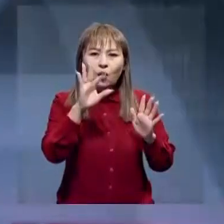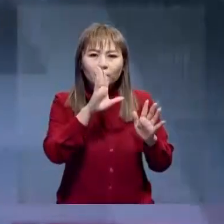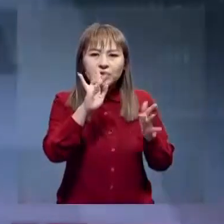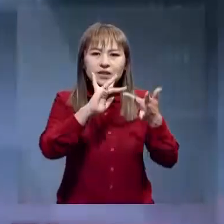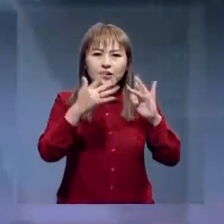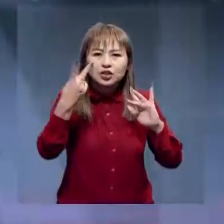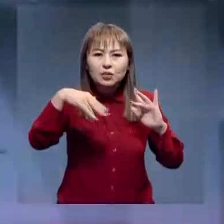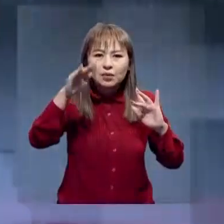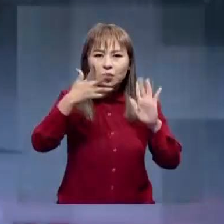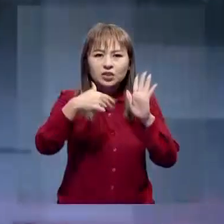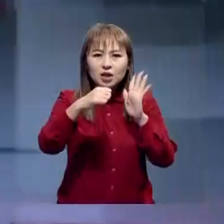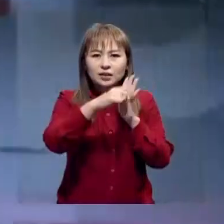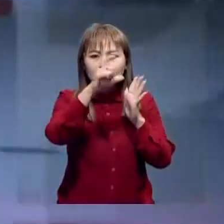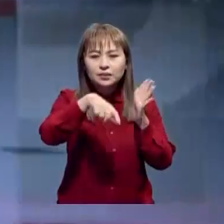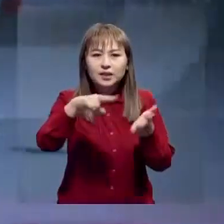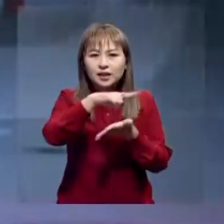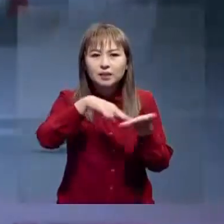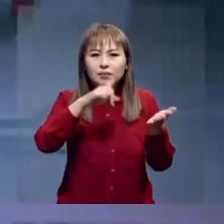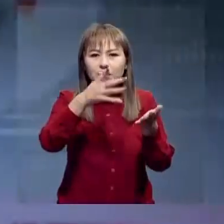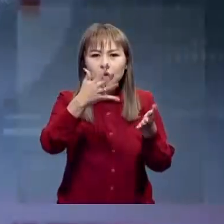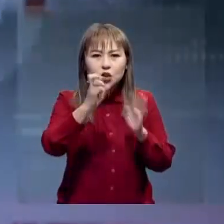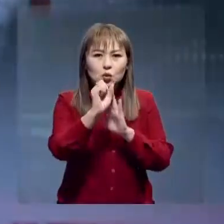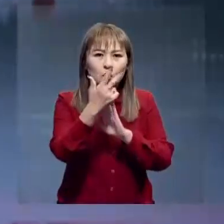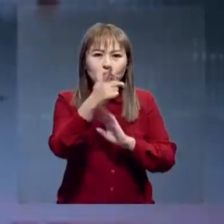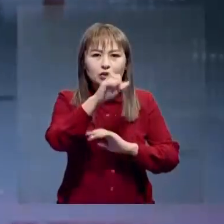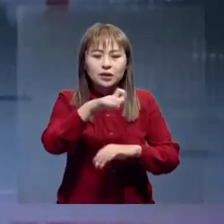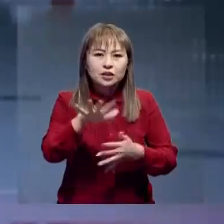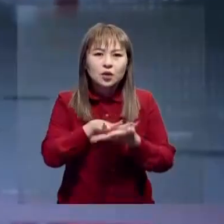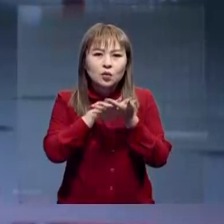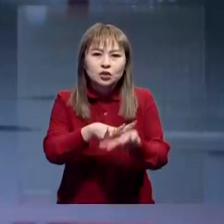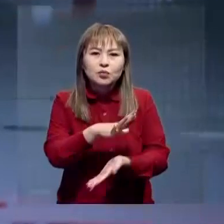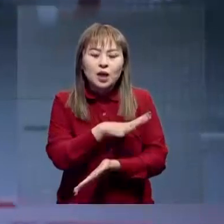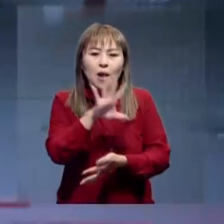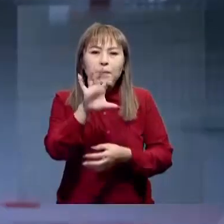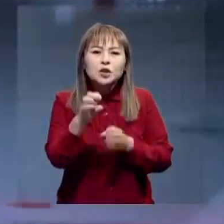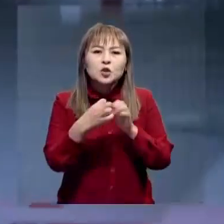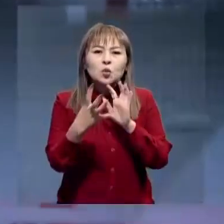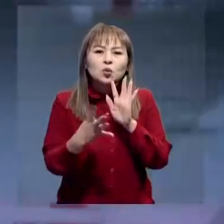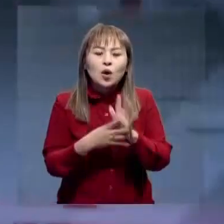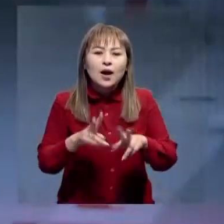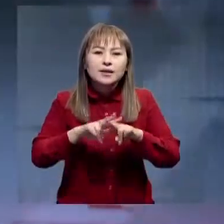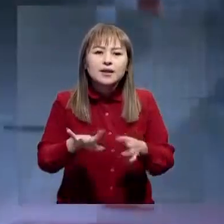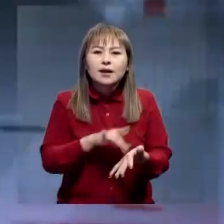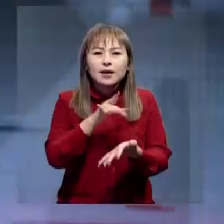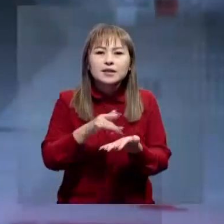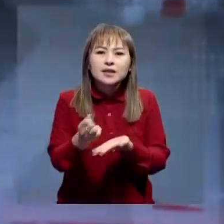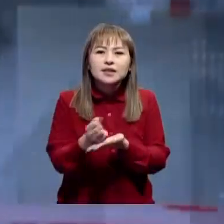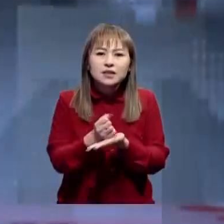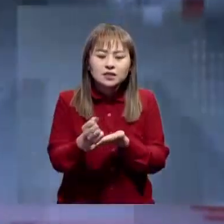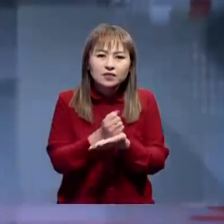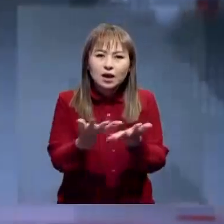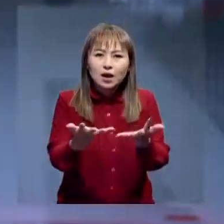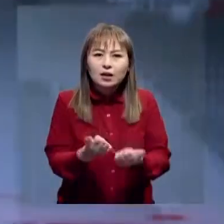pkrezerv.gov.kz сайтына 20036 адам тіркеліп, 1513 кандидат өтініш берген. Оның 519-ы Астана